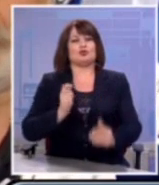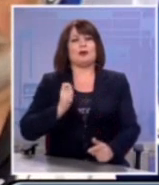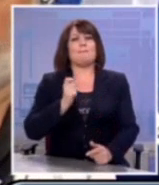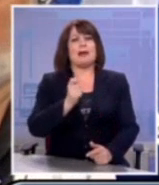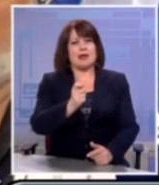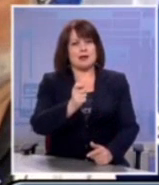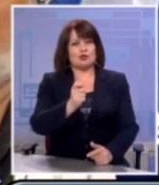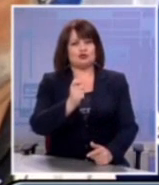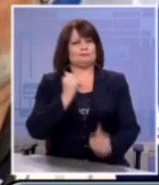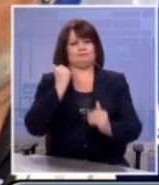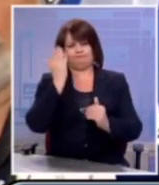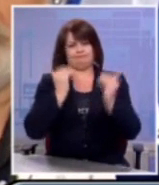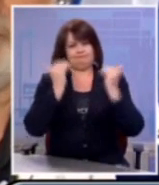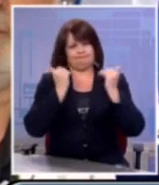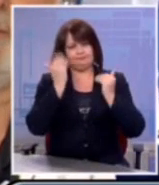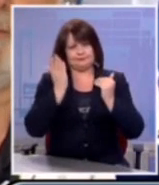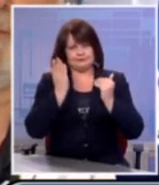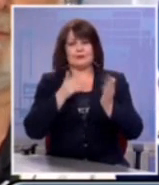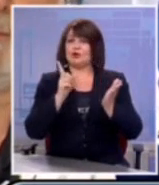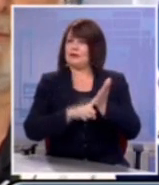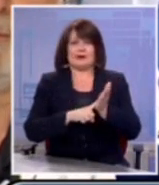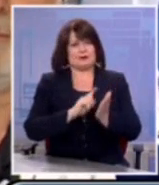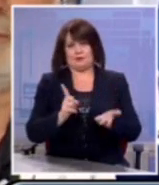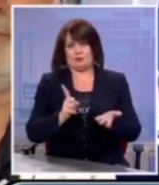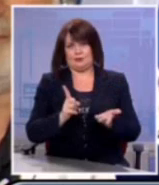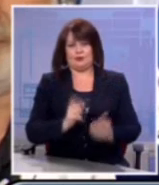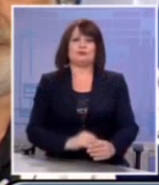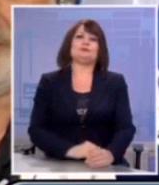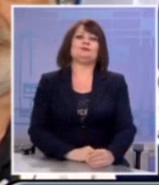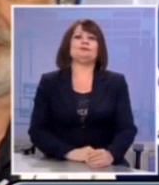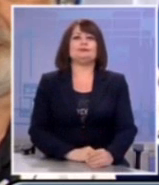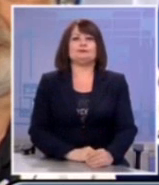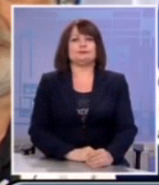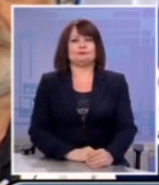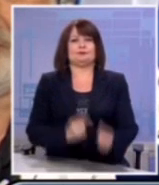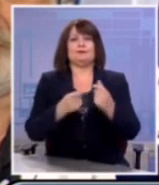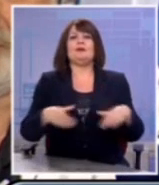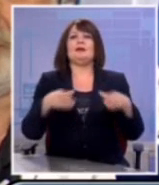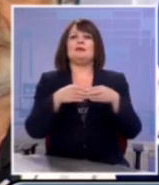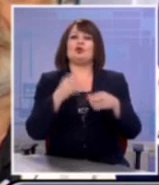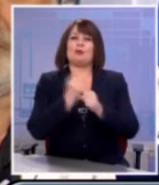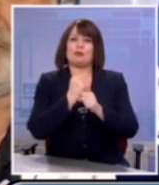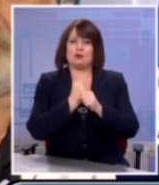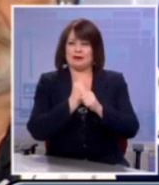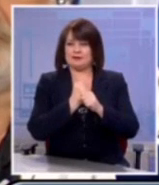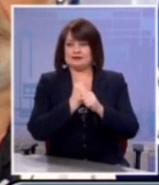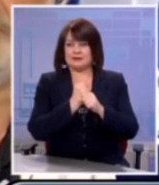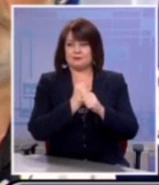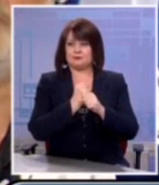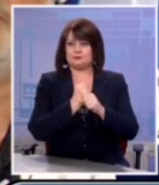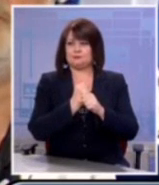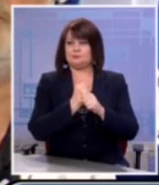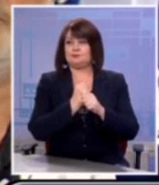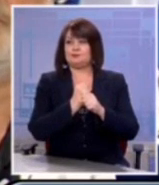του, αμφισβήτησης της νομιμότητάς του. Η Επιτροπή εργάστηκε με